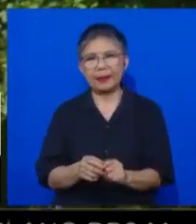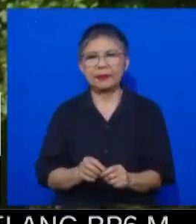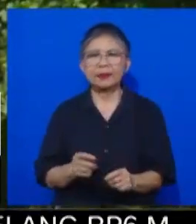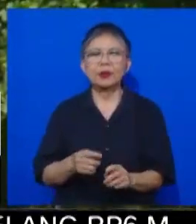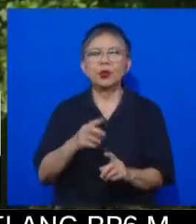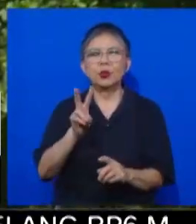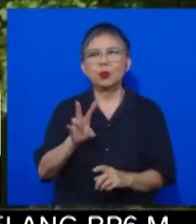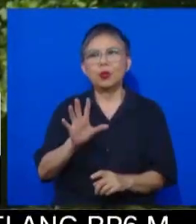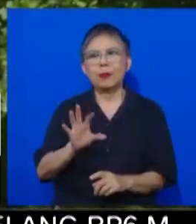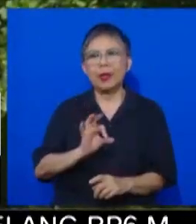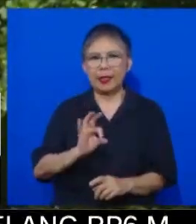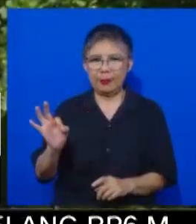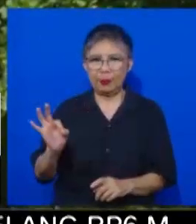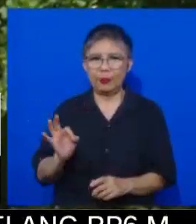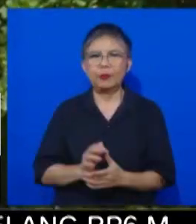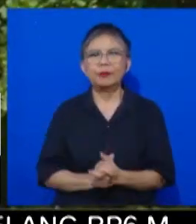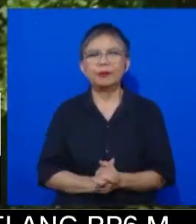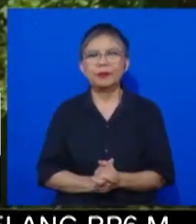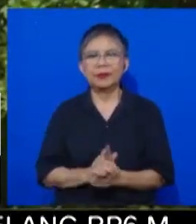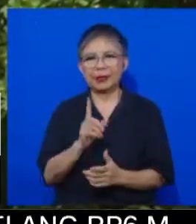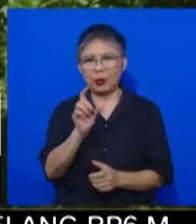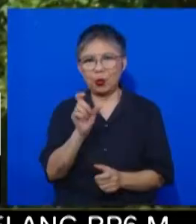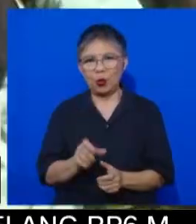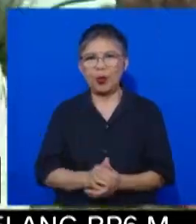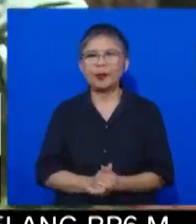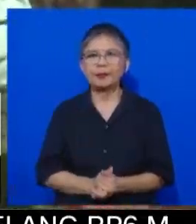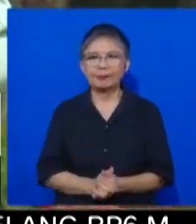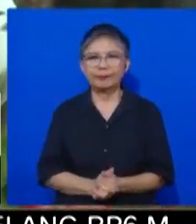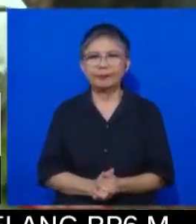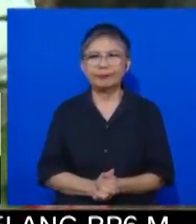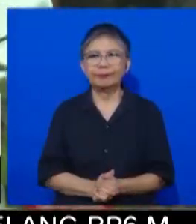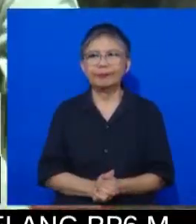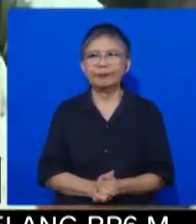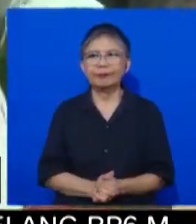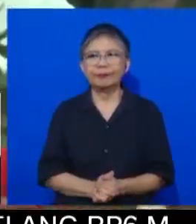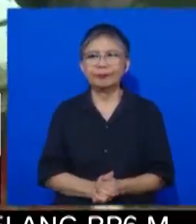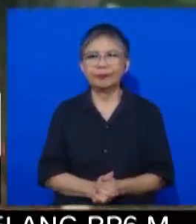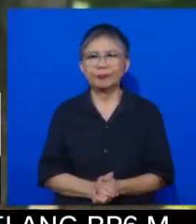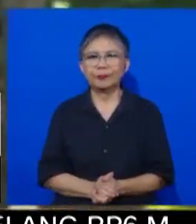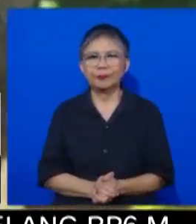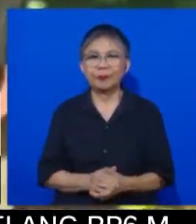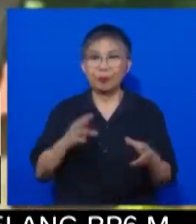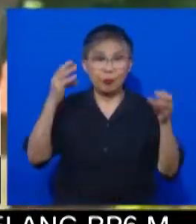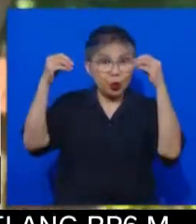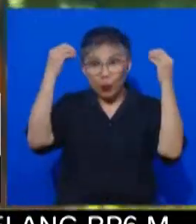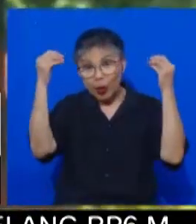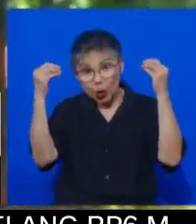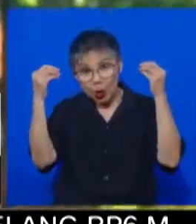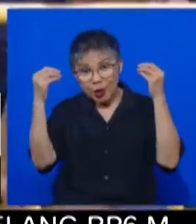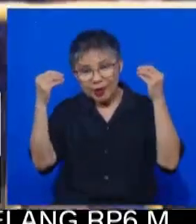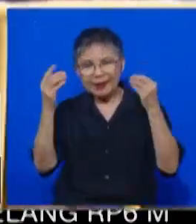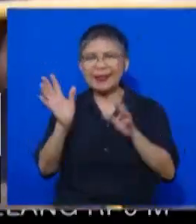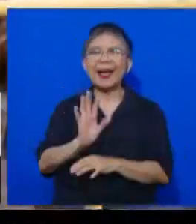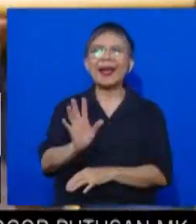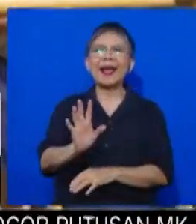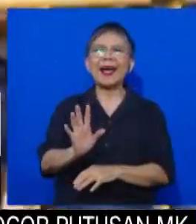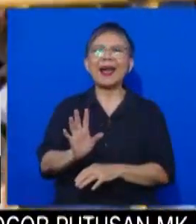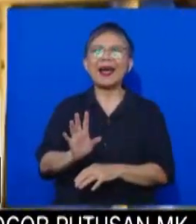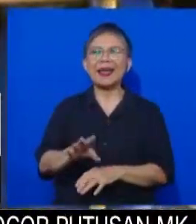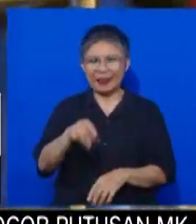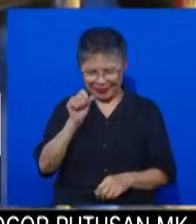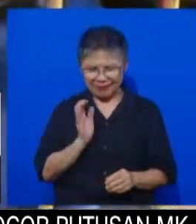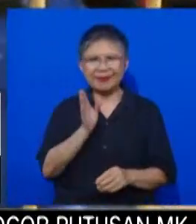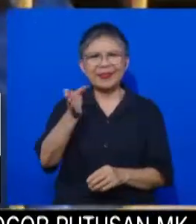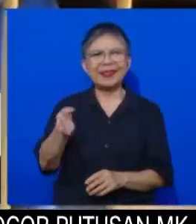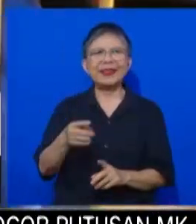sebesar Rp25.000 lagi per orangnya. Jika bingung menghabiskan waktu libur selama long weekend, alternatif wisata